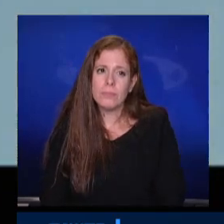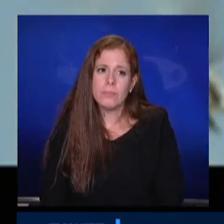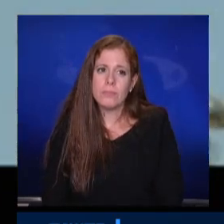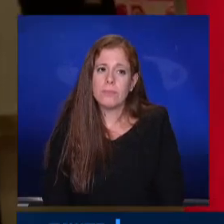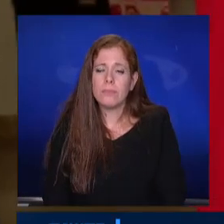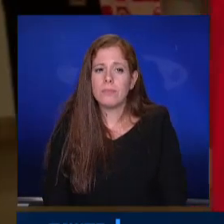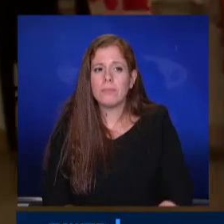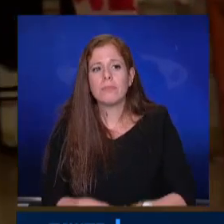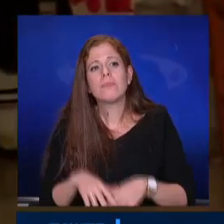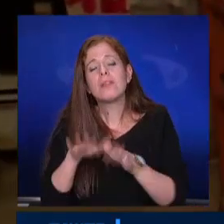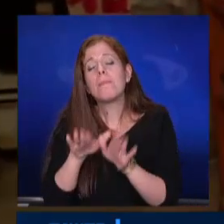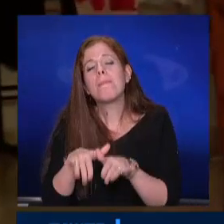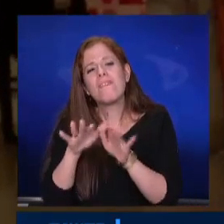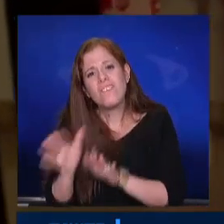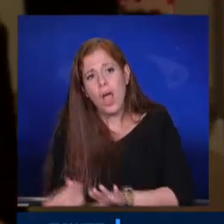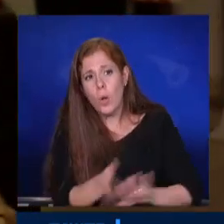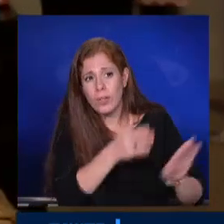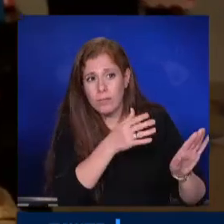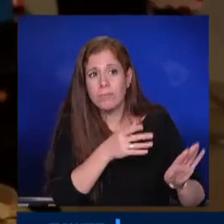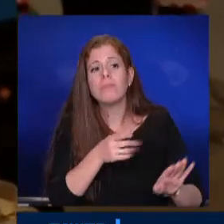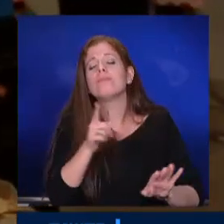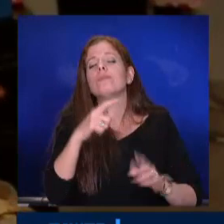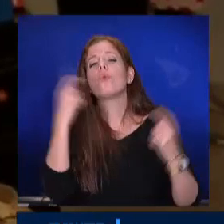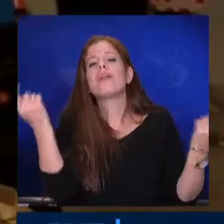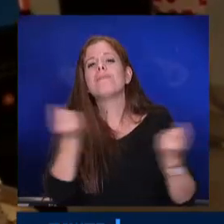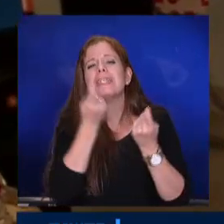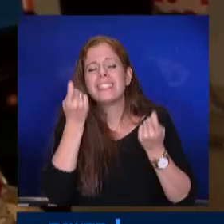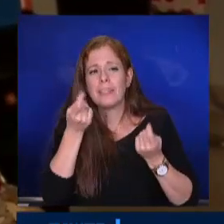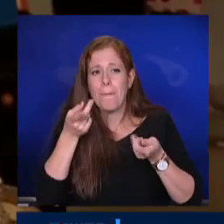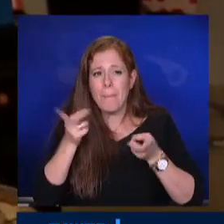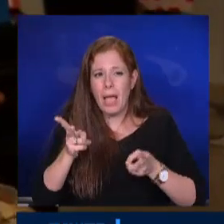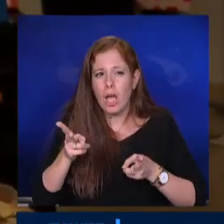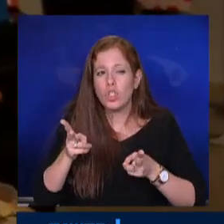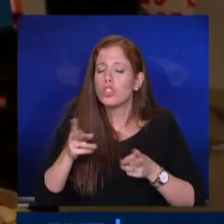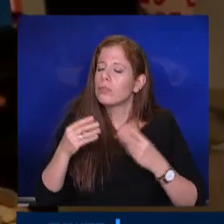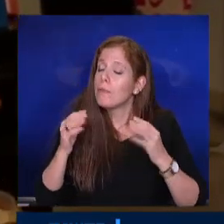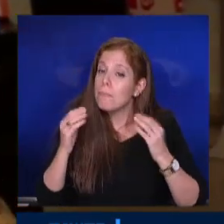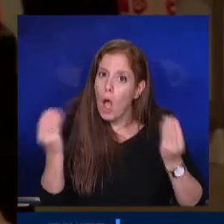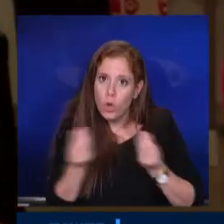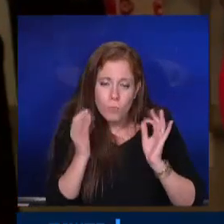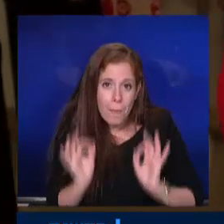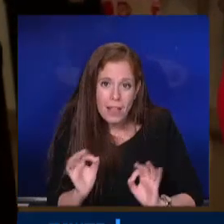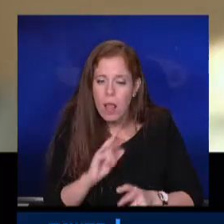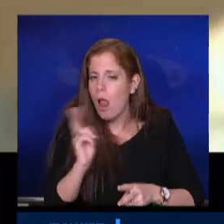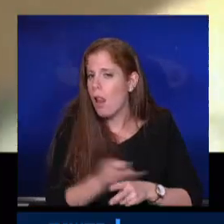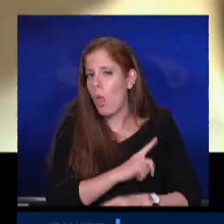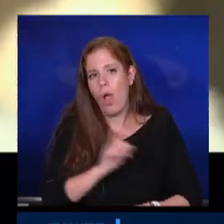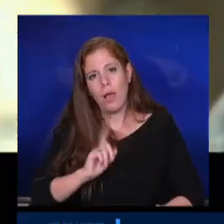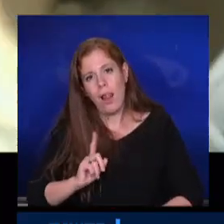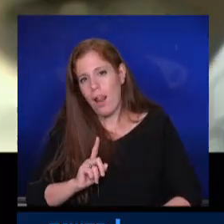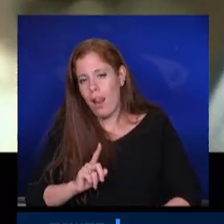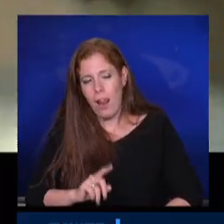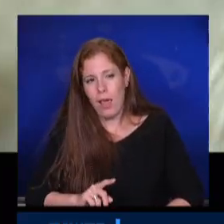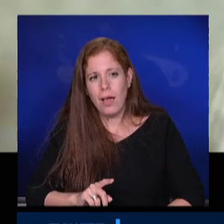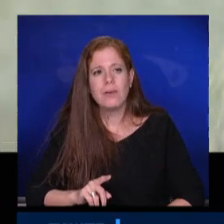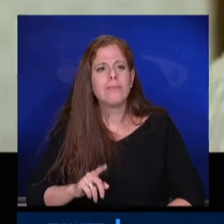אל-מוטי ירשי, והוא יצא לאור בעיראק, שזה דבר באמת לא רגיל.